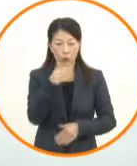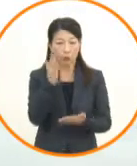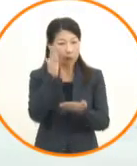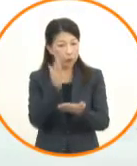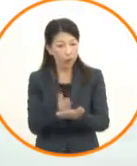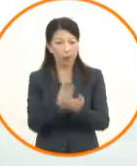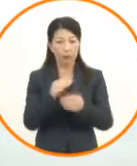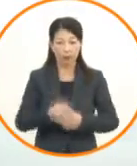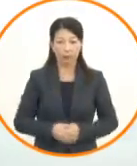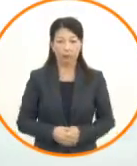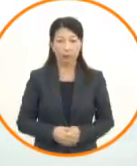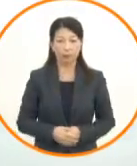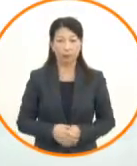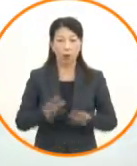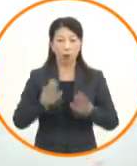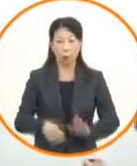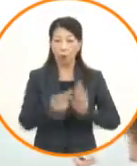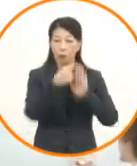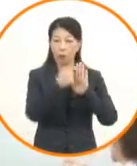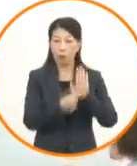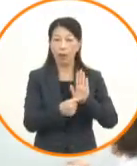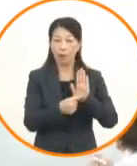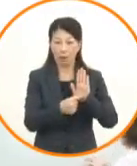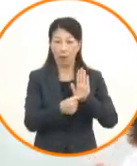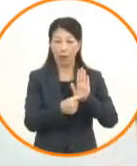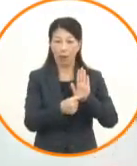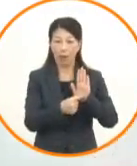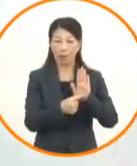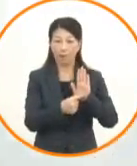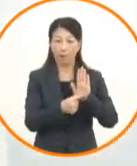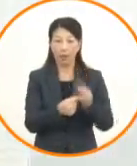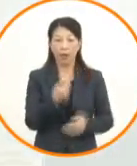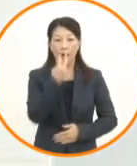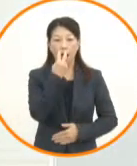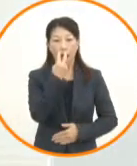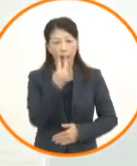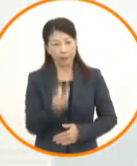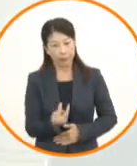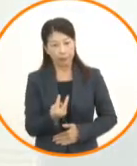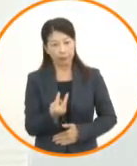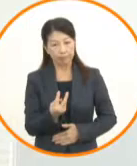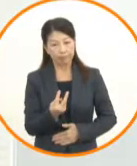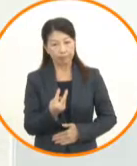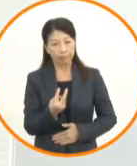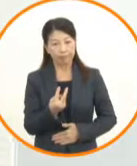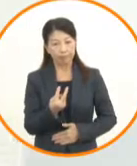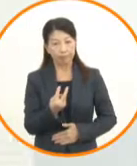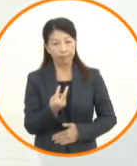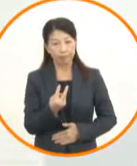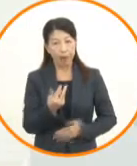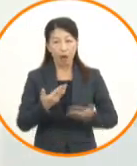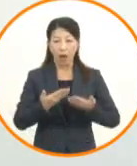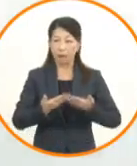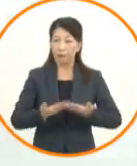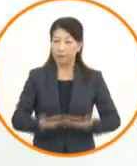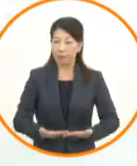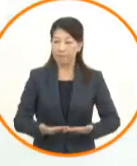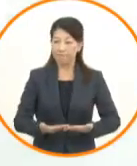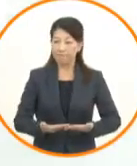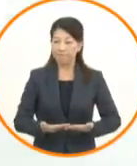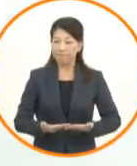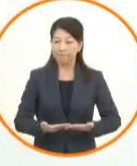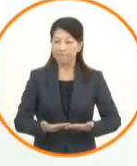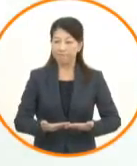めなさい。今日のテーマは安心、安